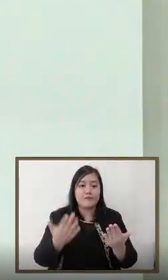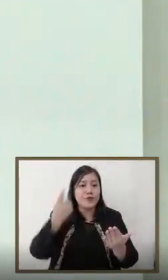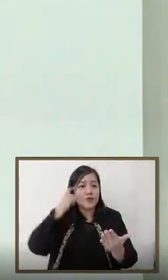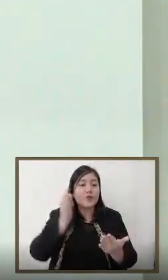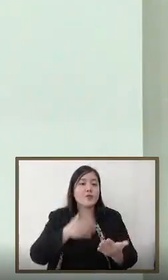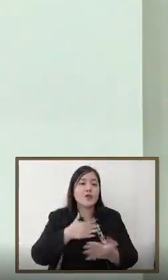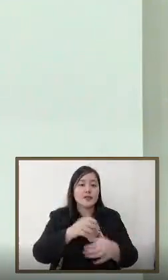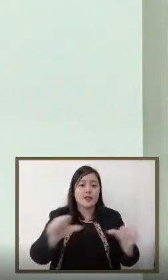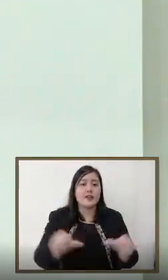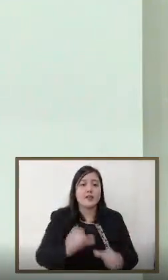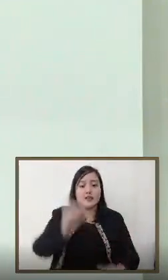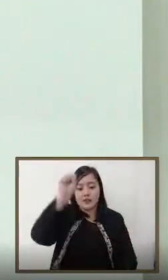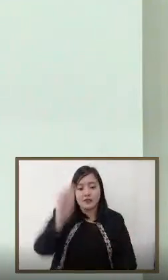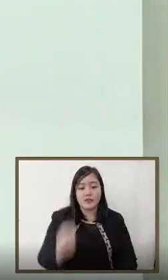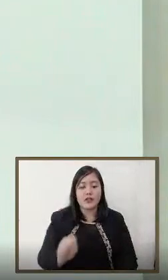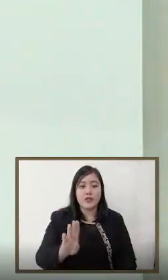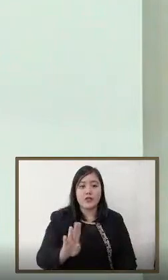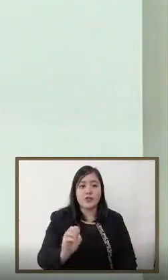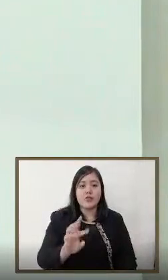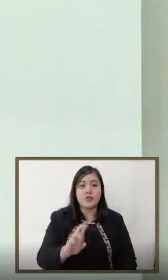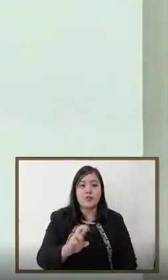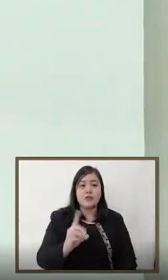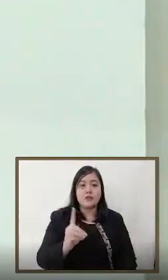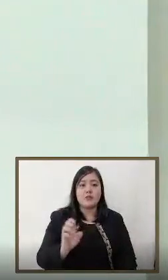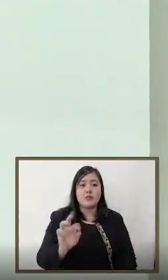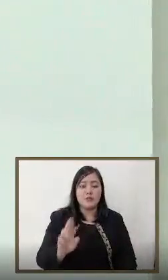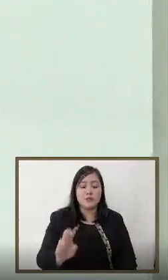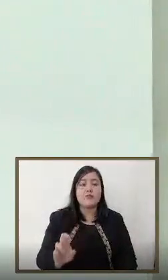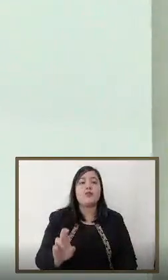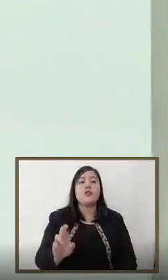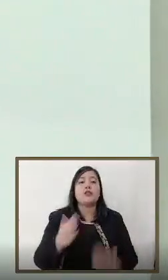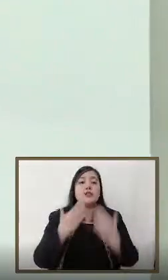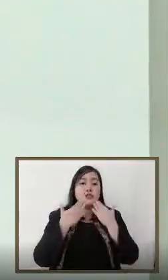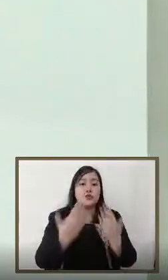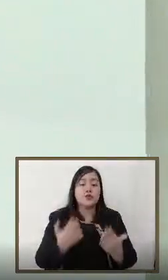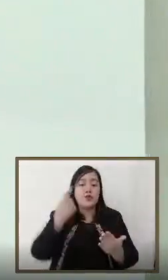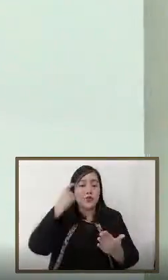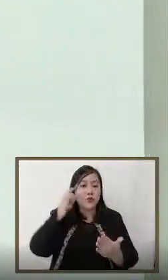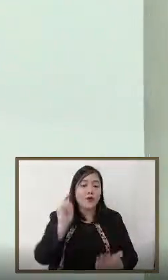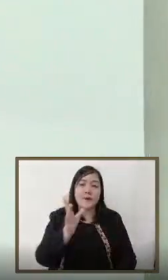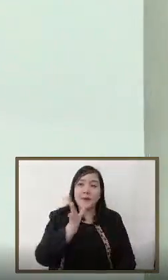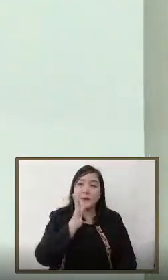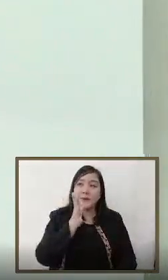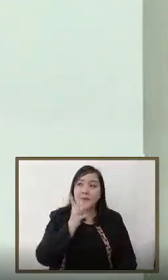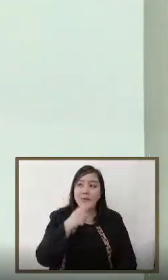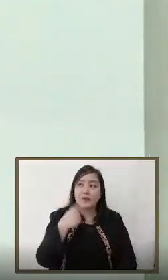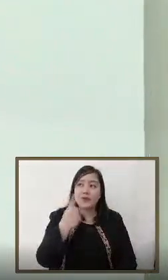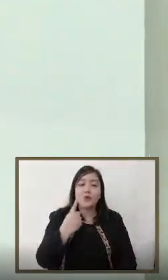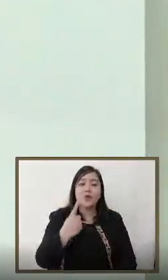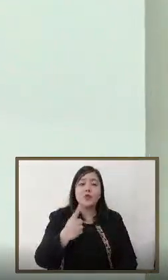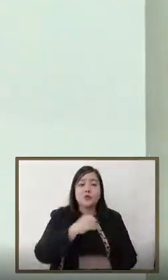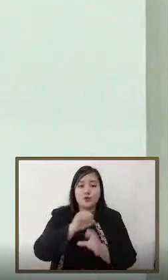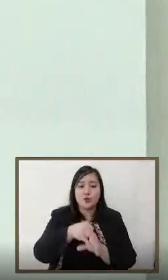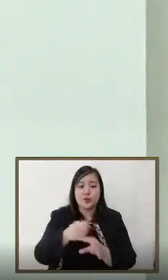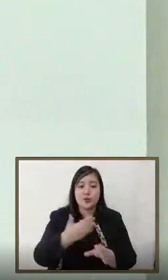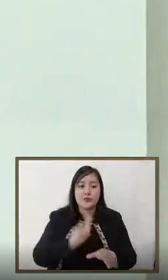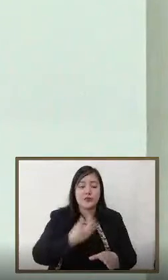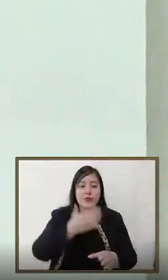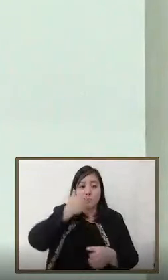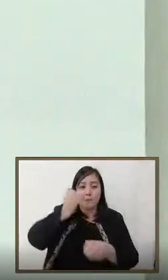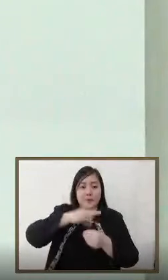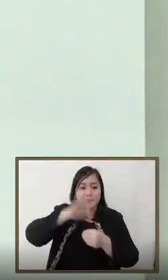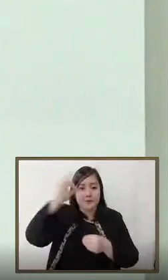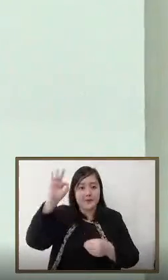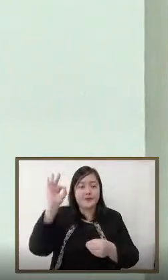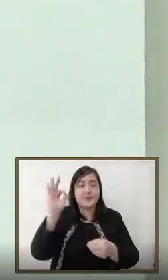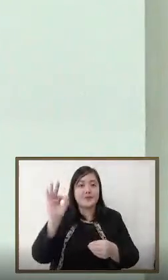Panginoon kung saan kami ibinilang na grupo. Yung mga mothers na kasama po namin na nagsusoul winning. Hindi po ako